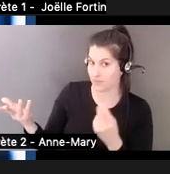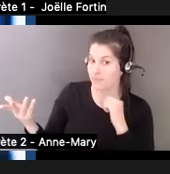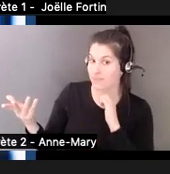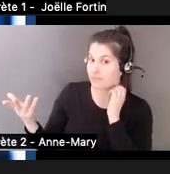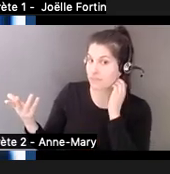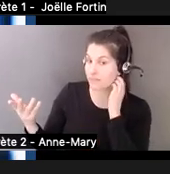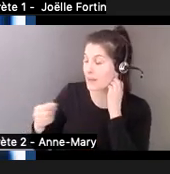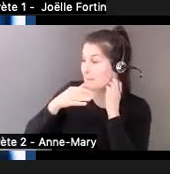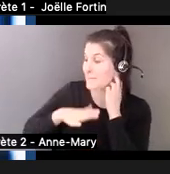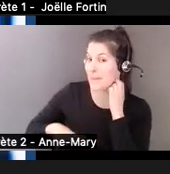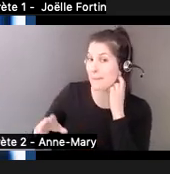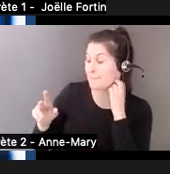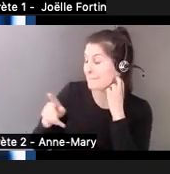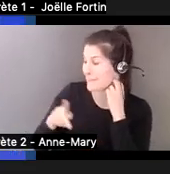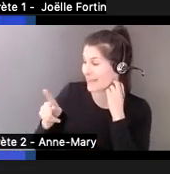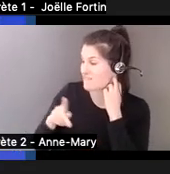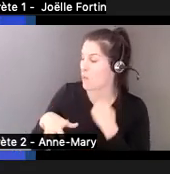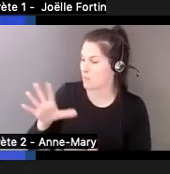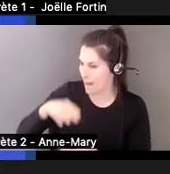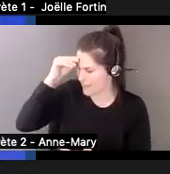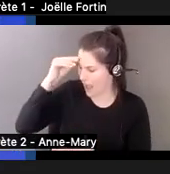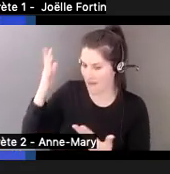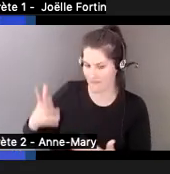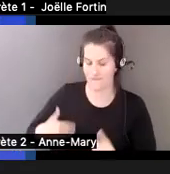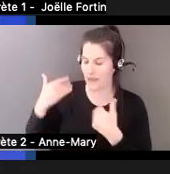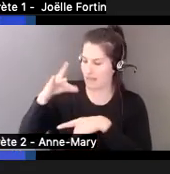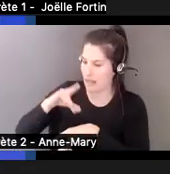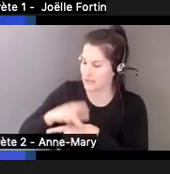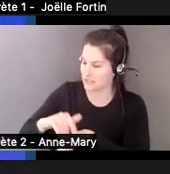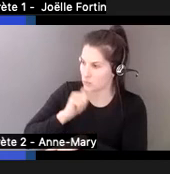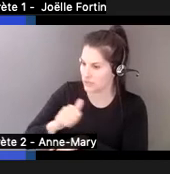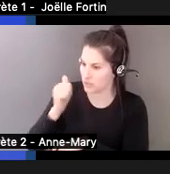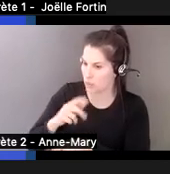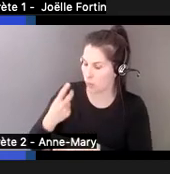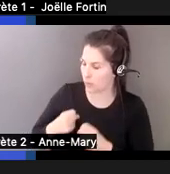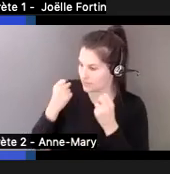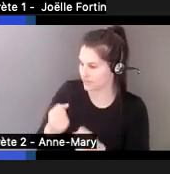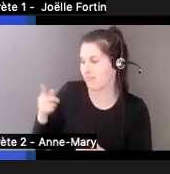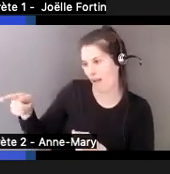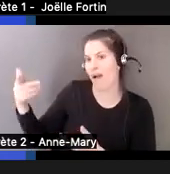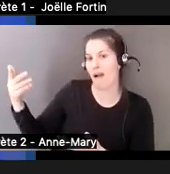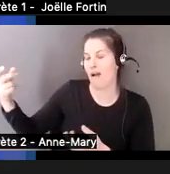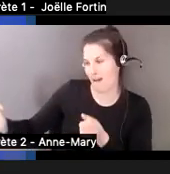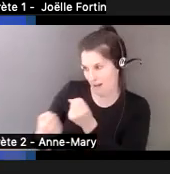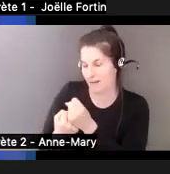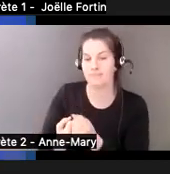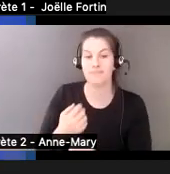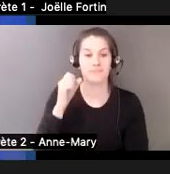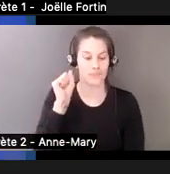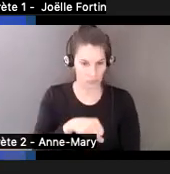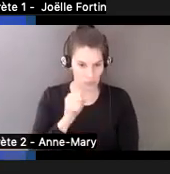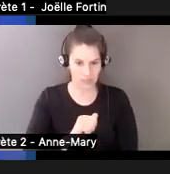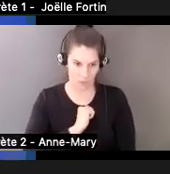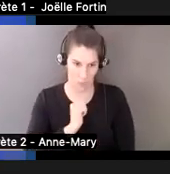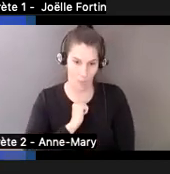maladie, apprend à faire les efforts qu'il faut. C'est là que vous intervenez. Oui, moi je suis surtout